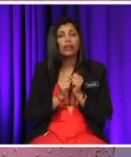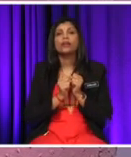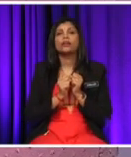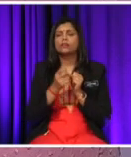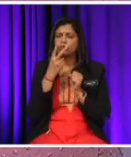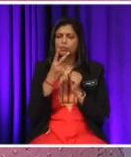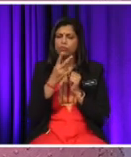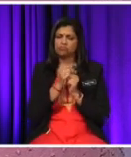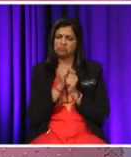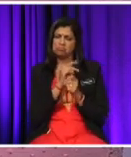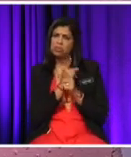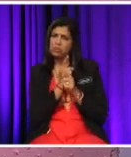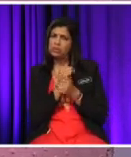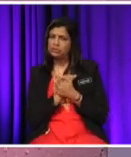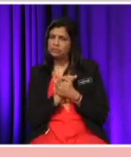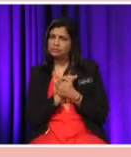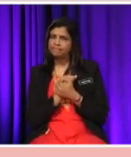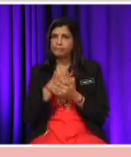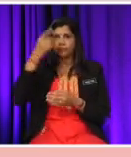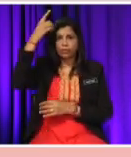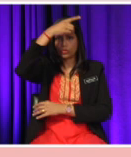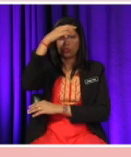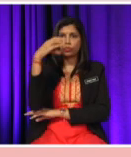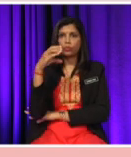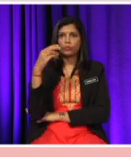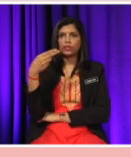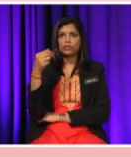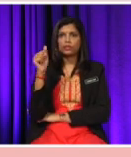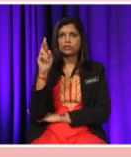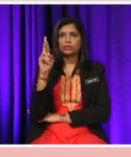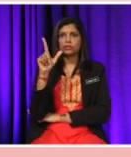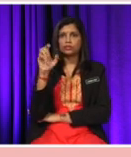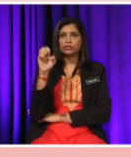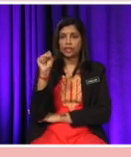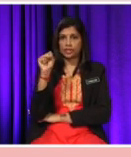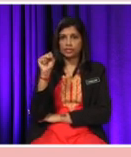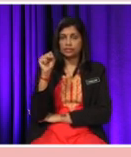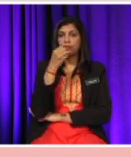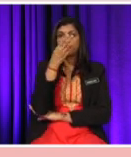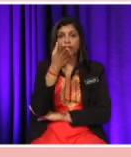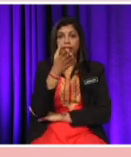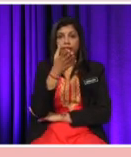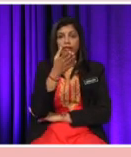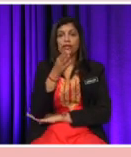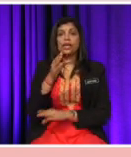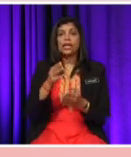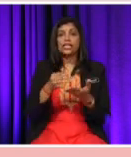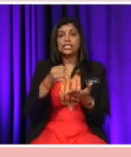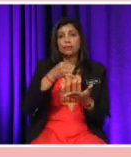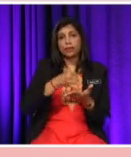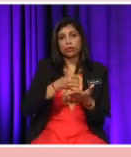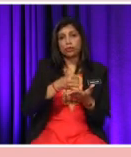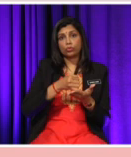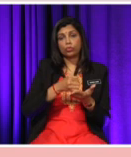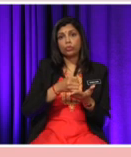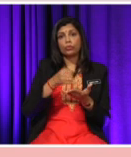eksperimen Ini kuncas kata menyatukan bahwa isi padu adalah berkata terus dengan suhu mutlak nah ini